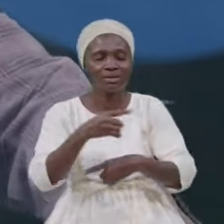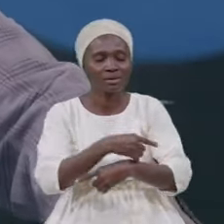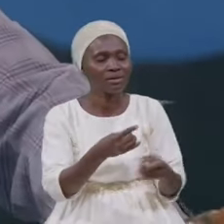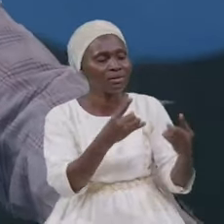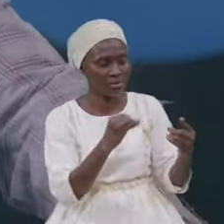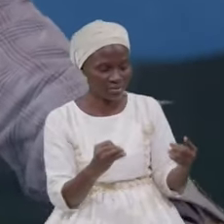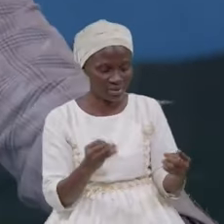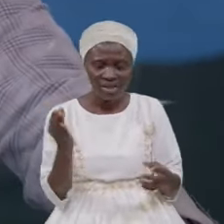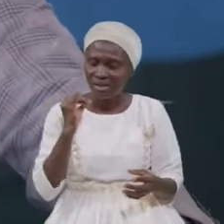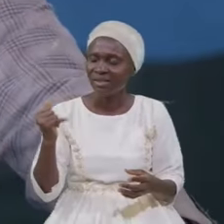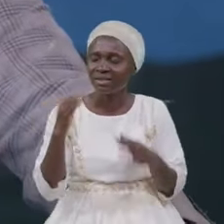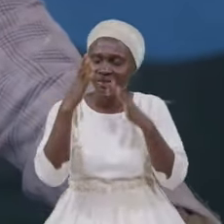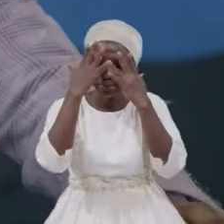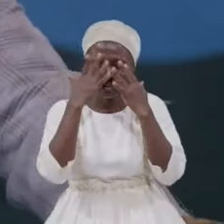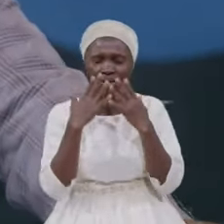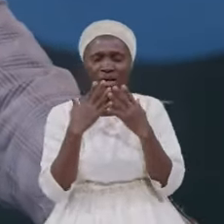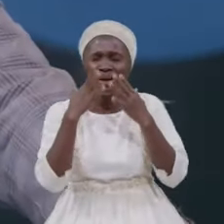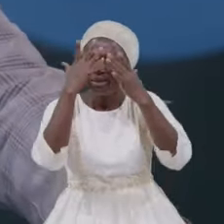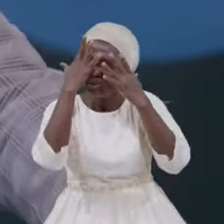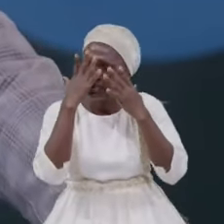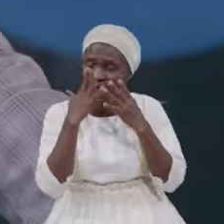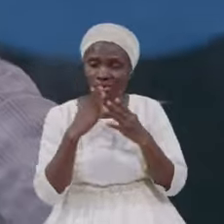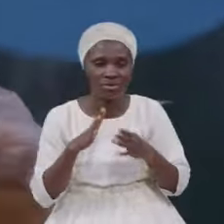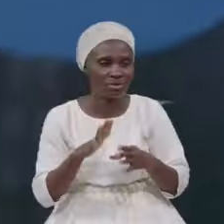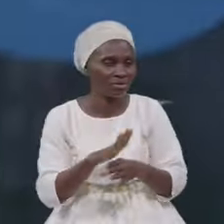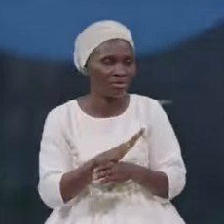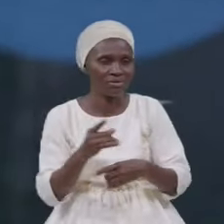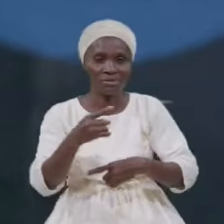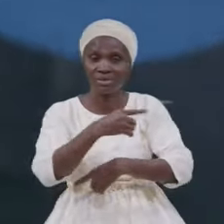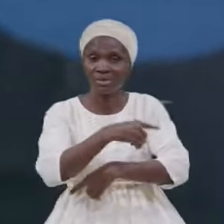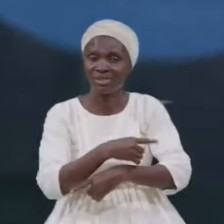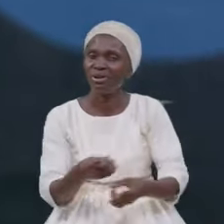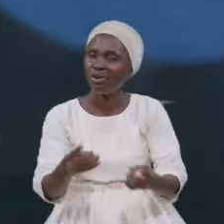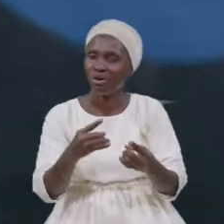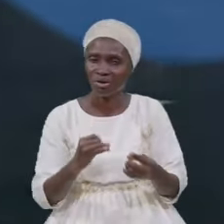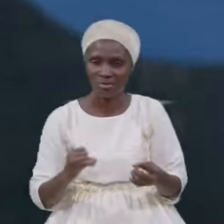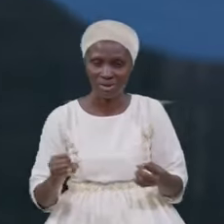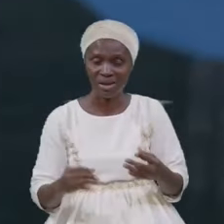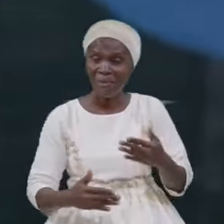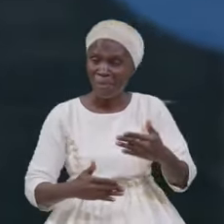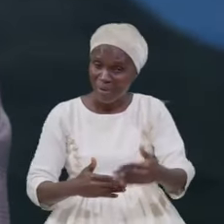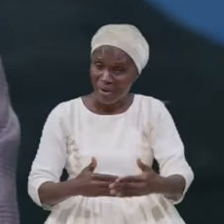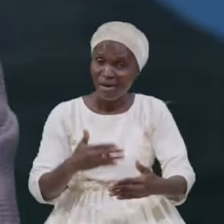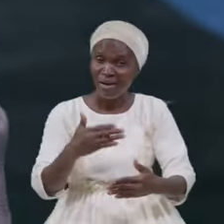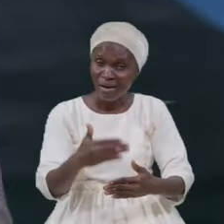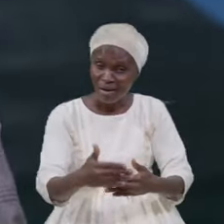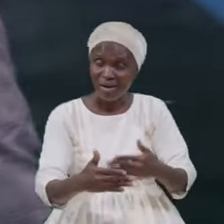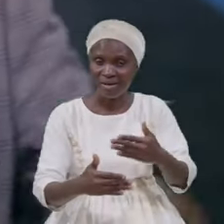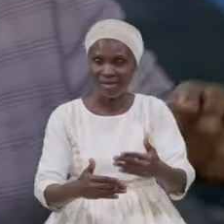qui viendra. Quand le Seigneur dira aux pécheurs,